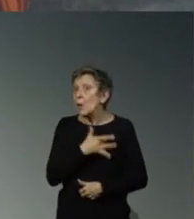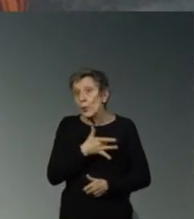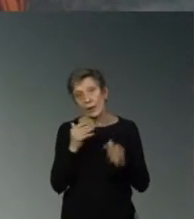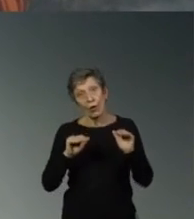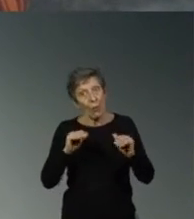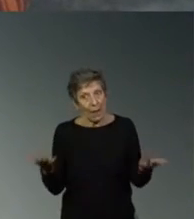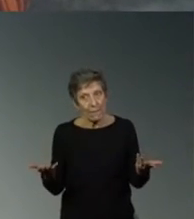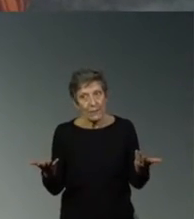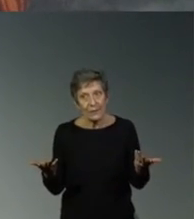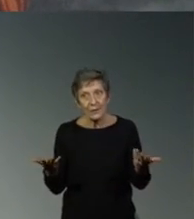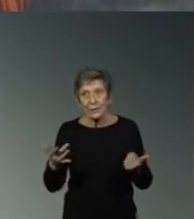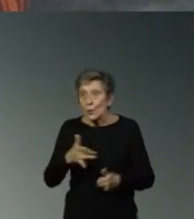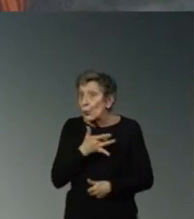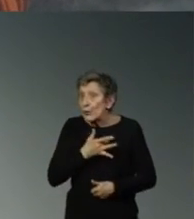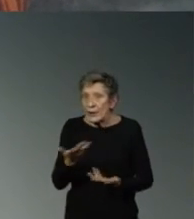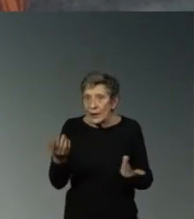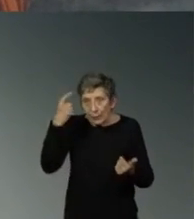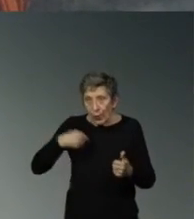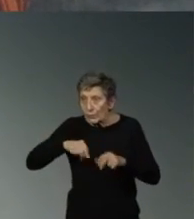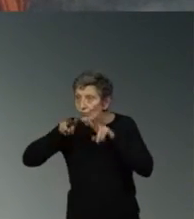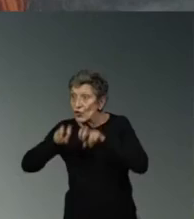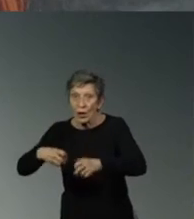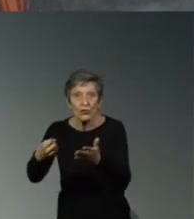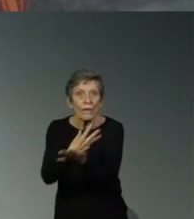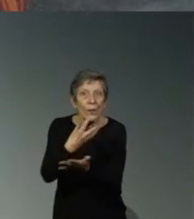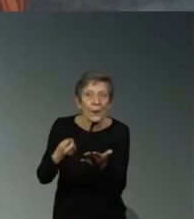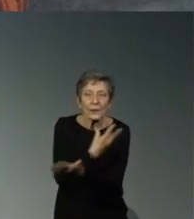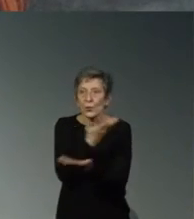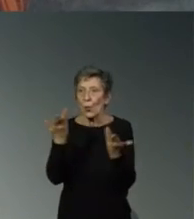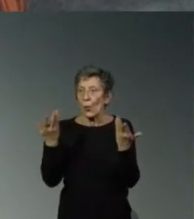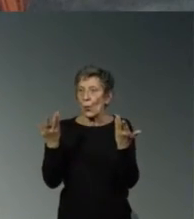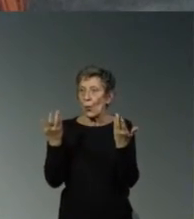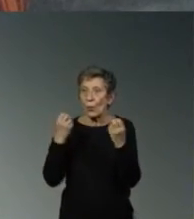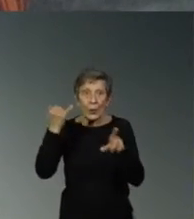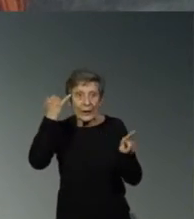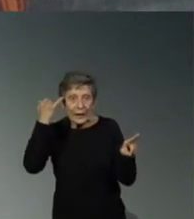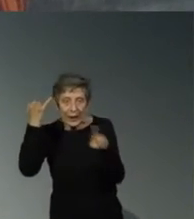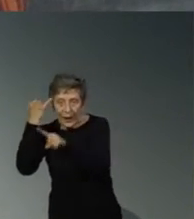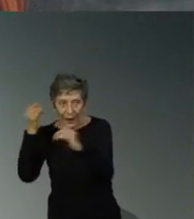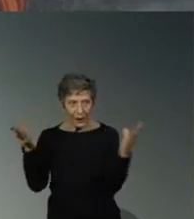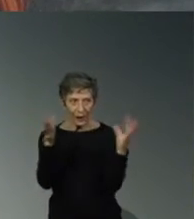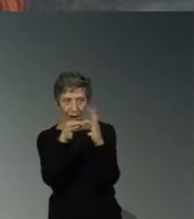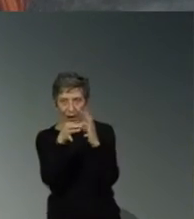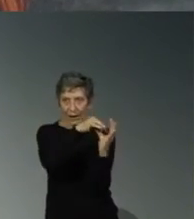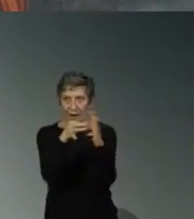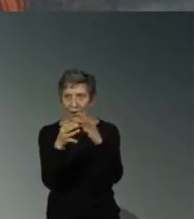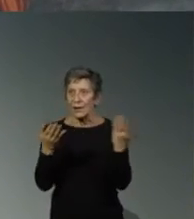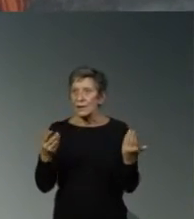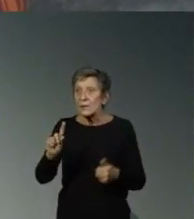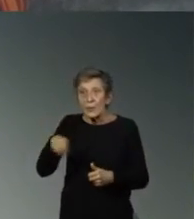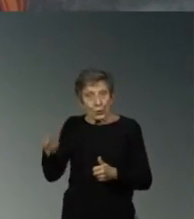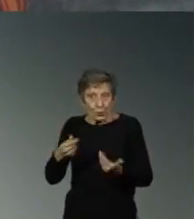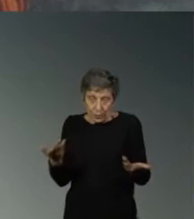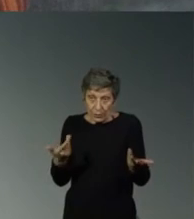c'est très utile pour chercher des choses, des informations, pour même articuler des idées, etc. Évidemment que je m'en